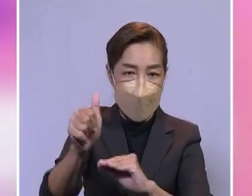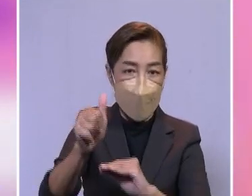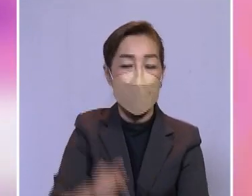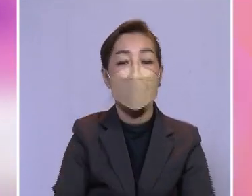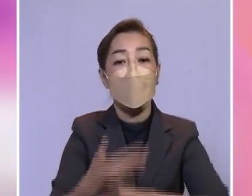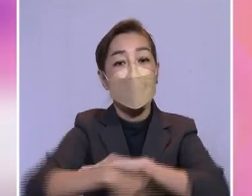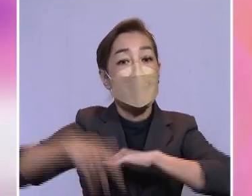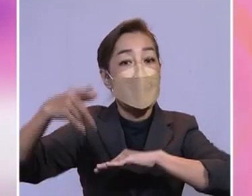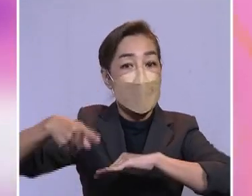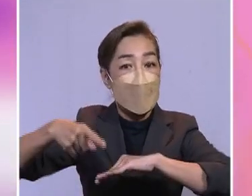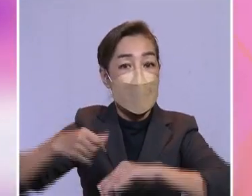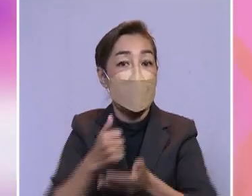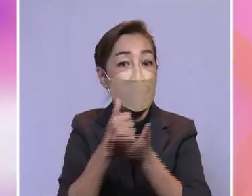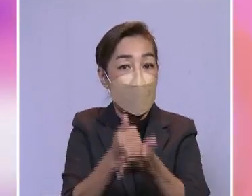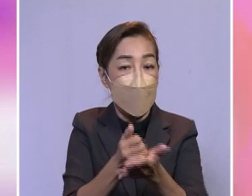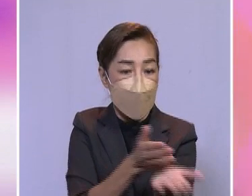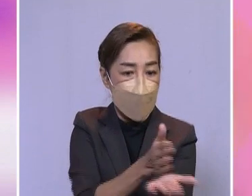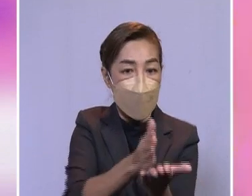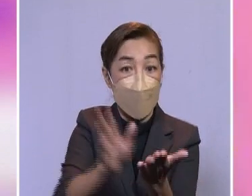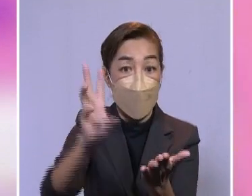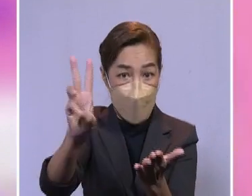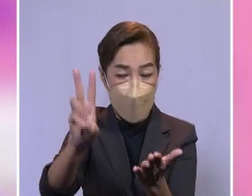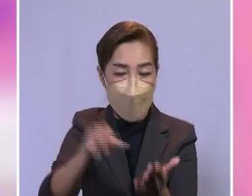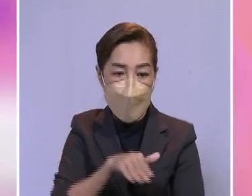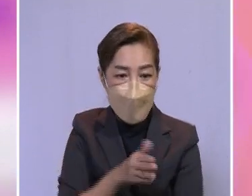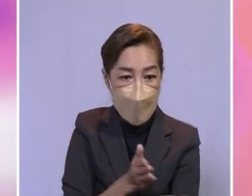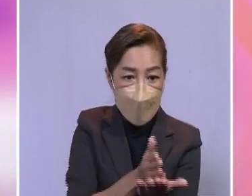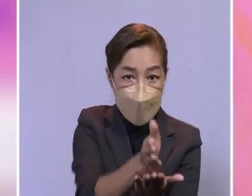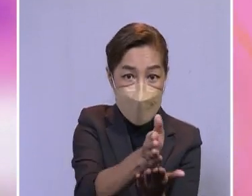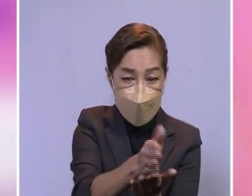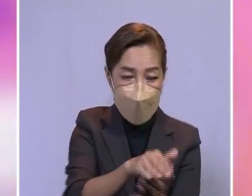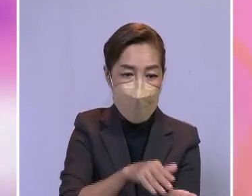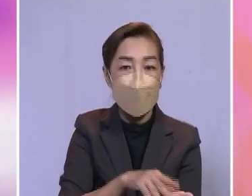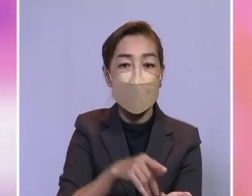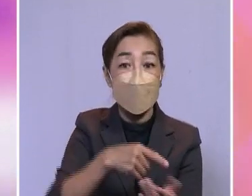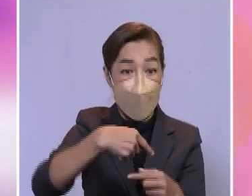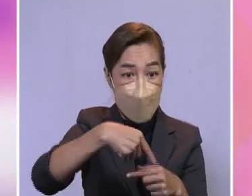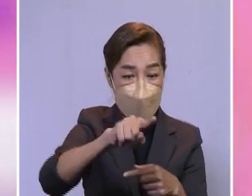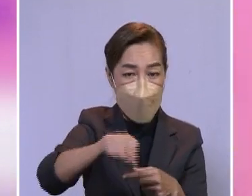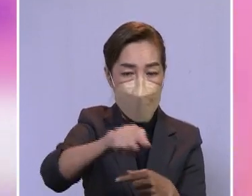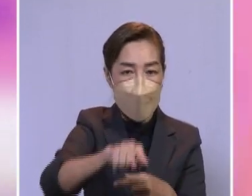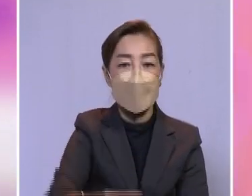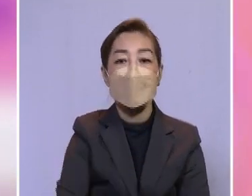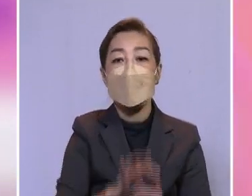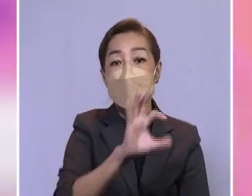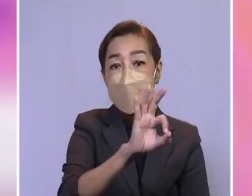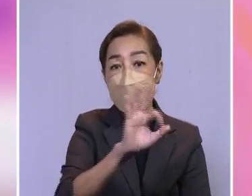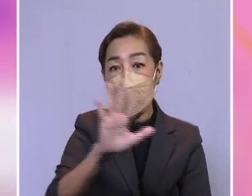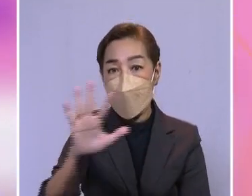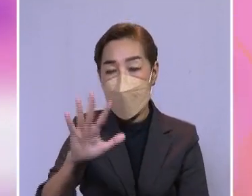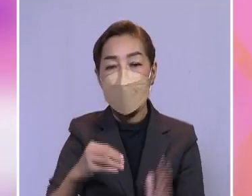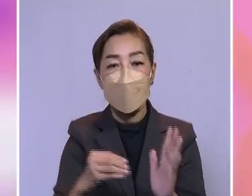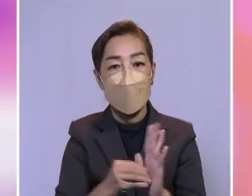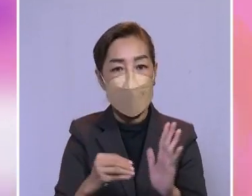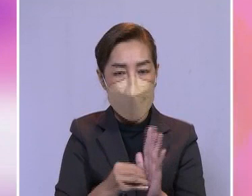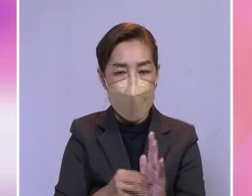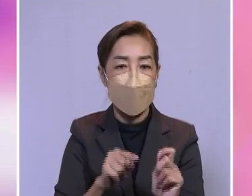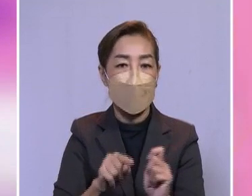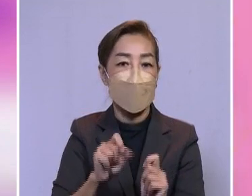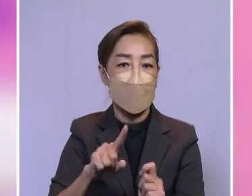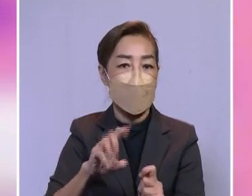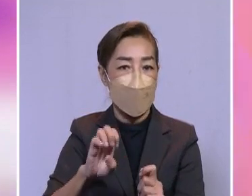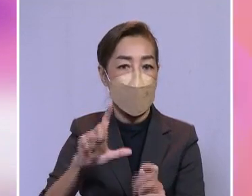ช่วยการโดยสารที่ว่า 6กระบวนนั้นเที่ยวไปนะฮะจะมี 3ขบวนก็จะเป็นขบวนรถที่ 955กรุงเทพศิลาอาสน์